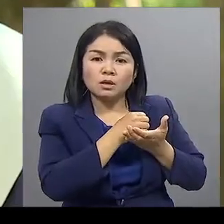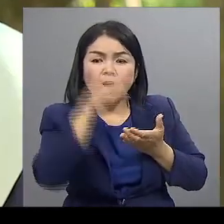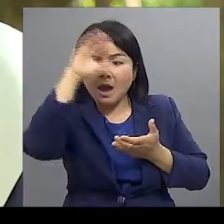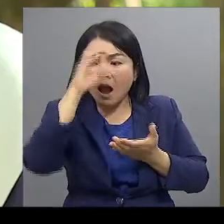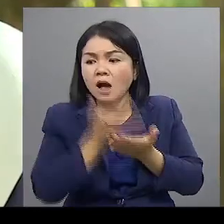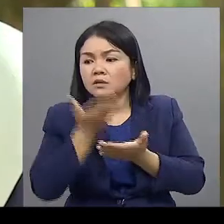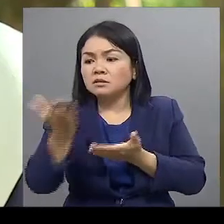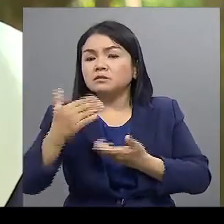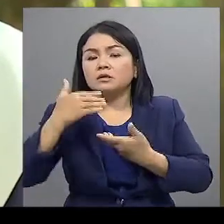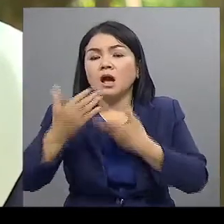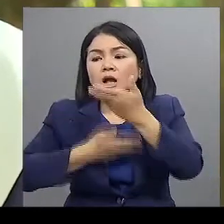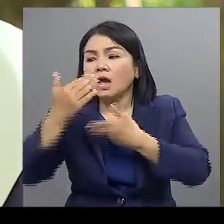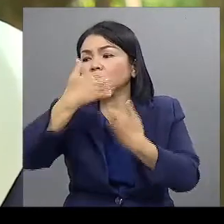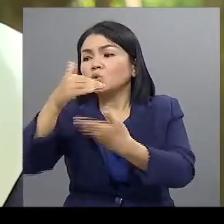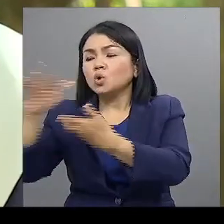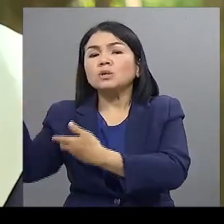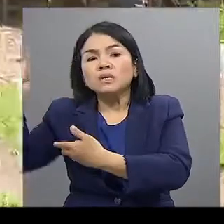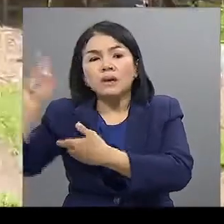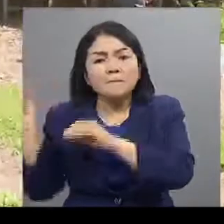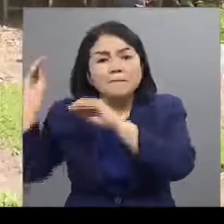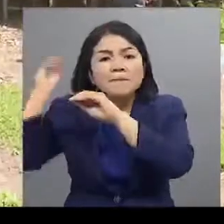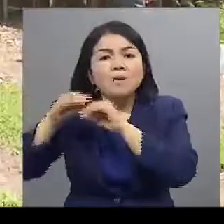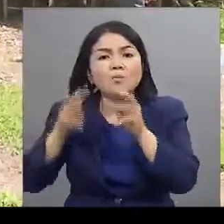หาตลาดเพิ่มช่องทางการจำหน่ายให้เยอะกว่านี